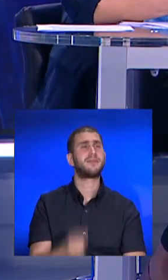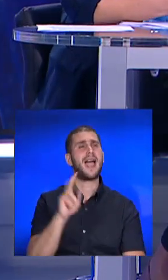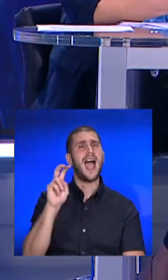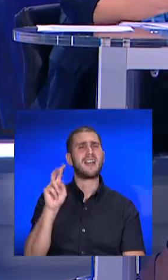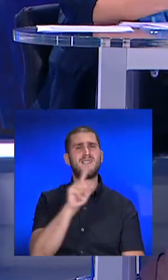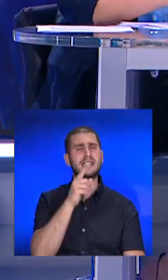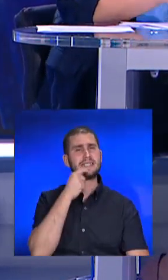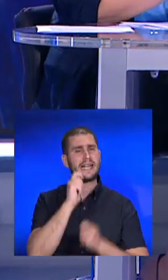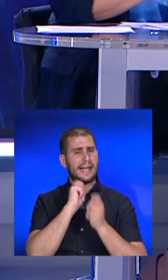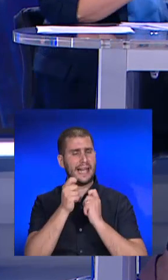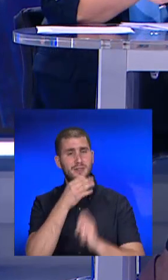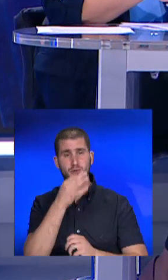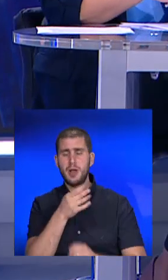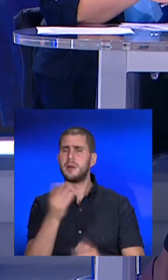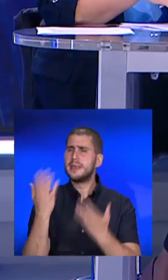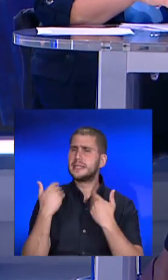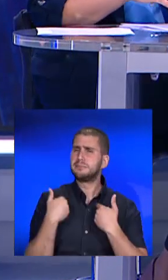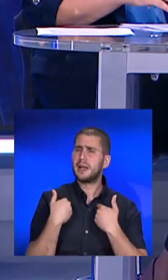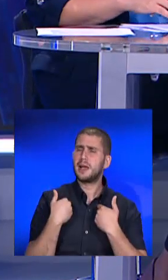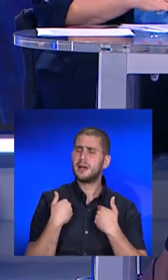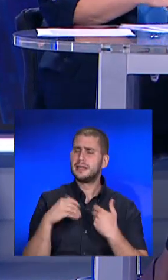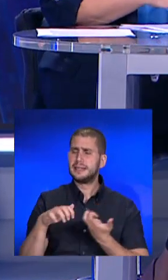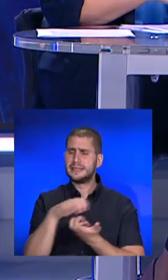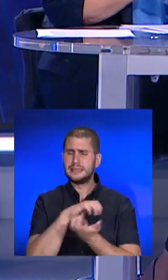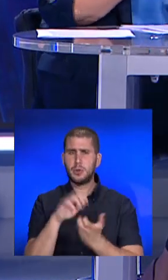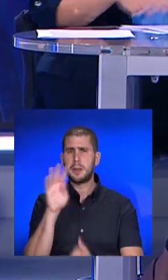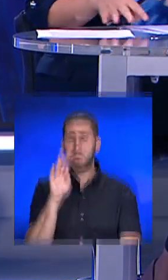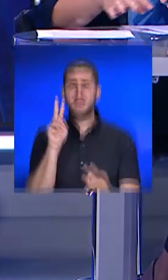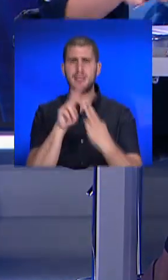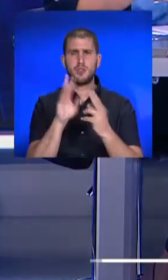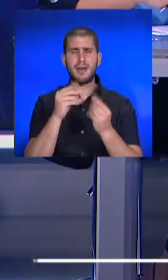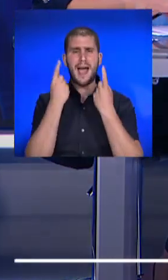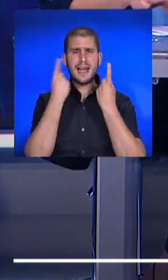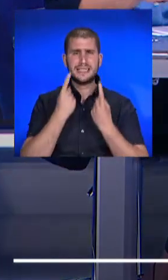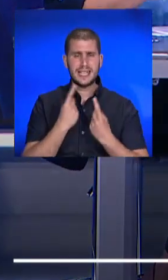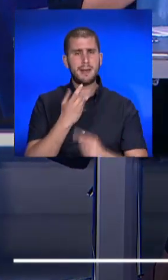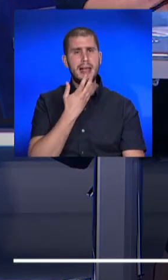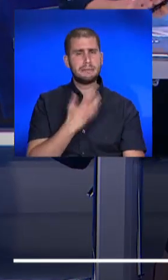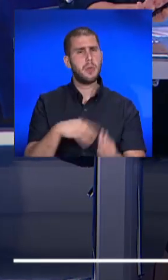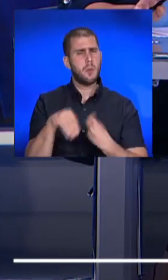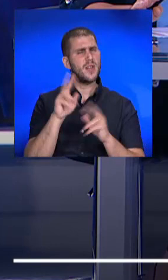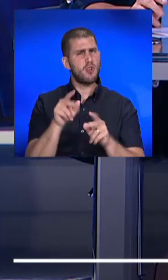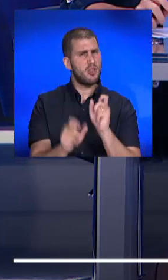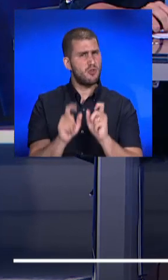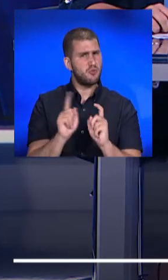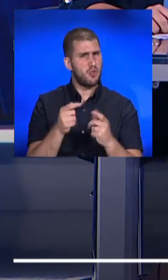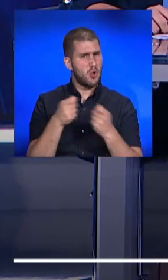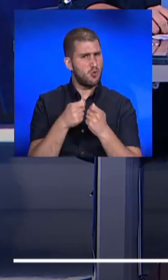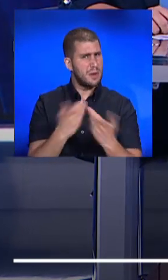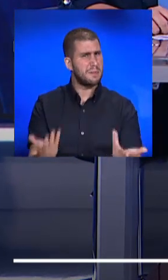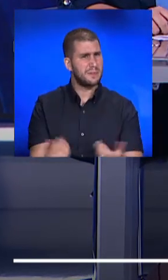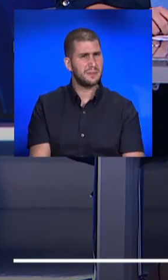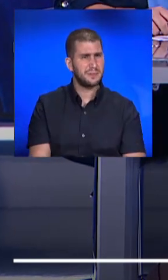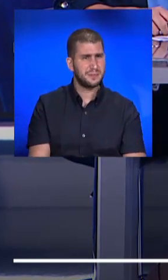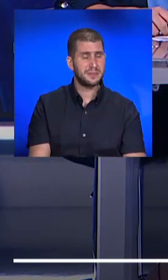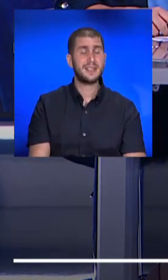שמראיין אותו שם. בוא תסביר לי את התסבוכת. נתניהו נפגש עם חסידים, ליצמן מעורב. יש מישהו שלא נוגע בעניין הזה?